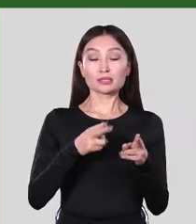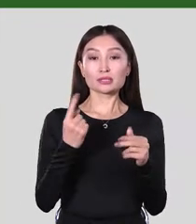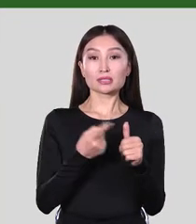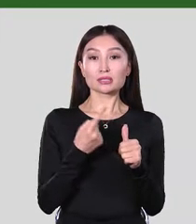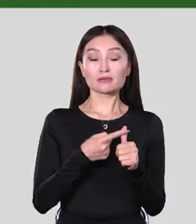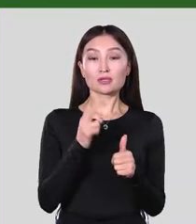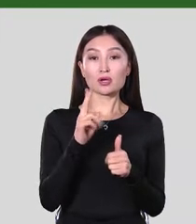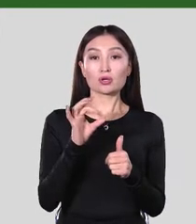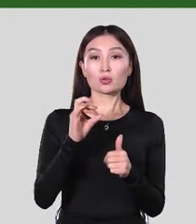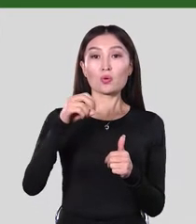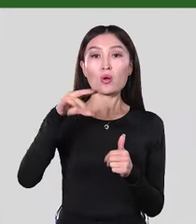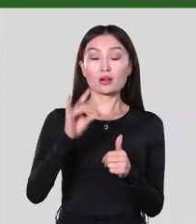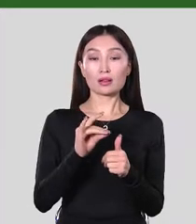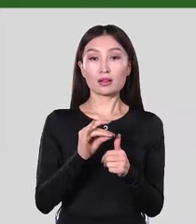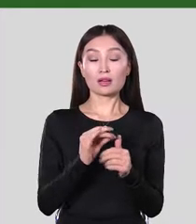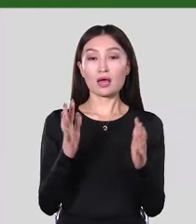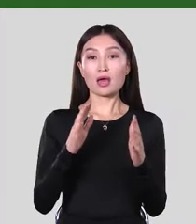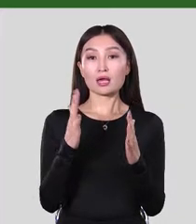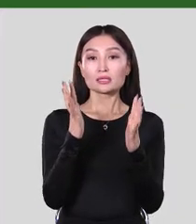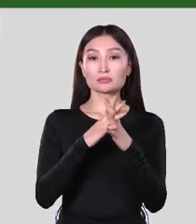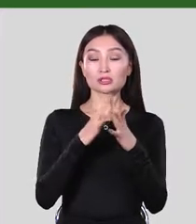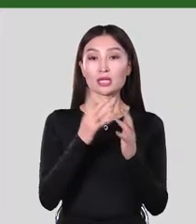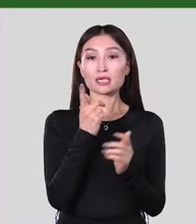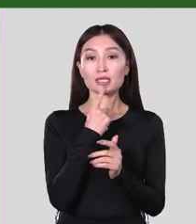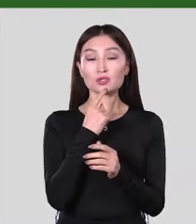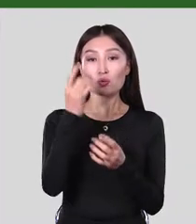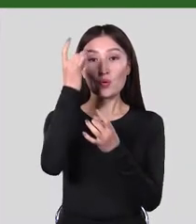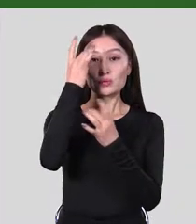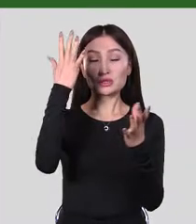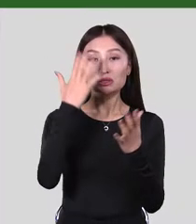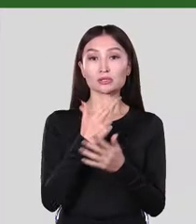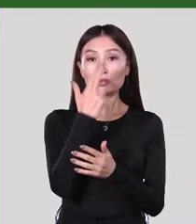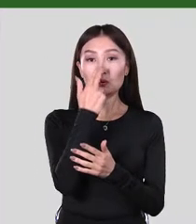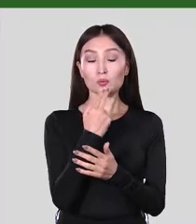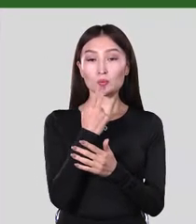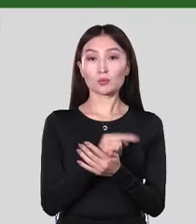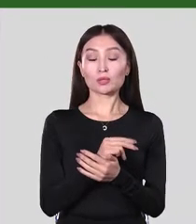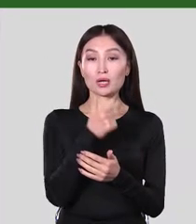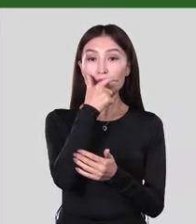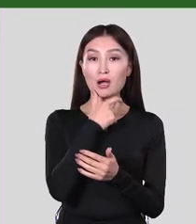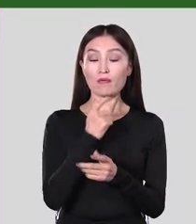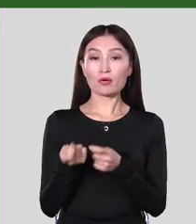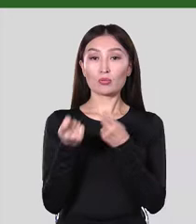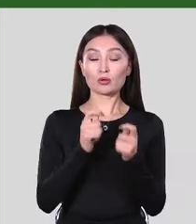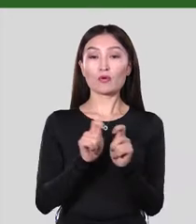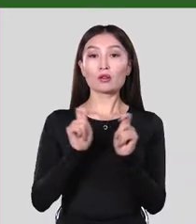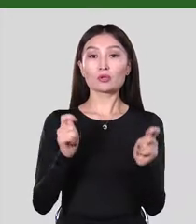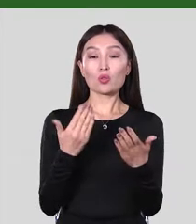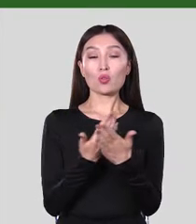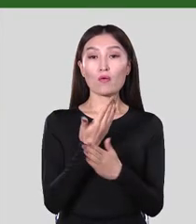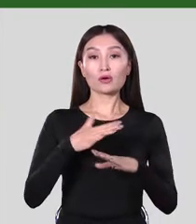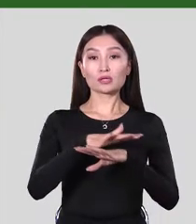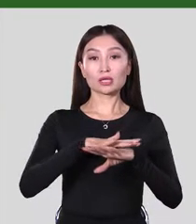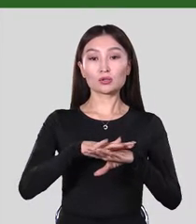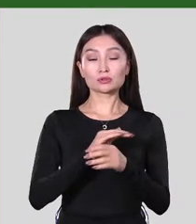называют креолами. Процесс смешения языков, традиций, обычаев, нравов привел к образованию новых